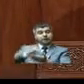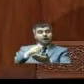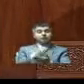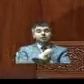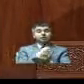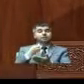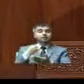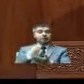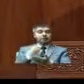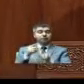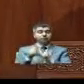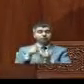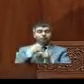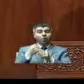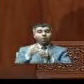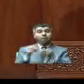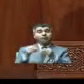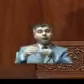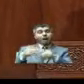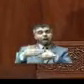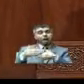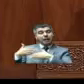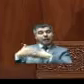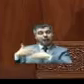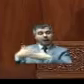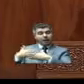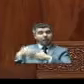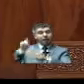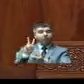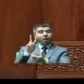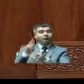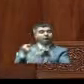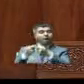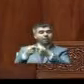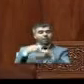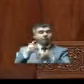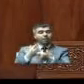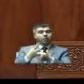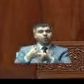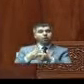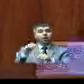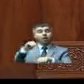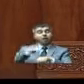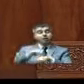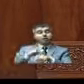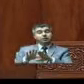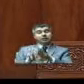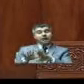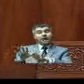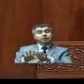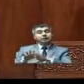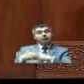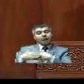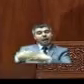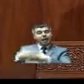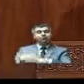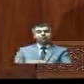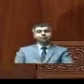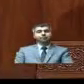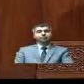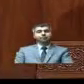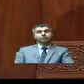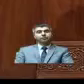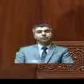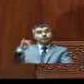إقامة مستشفيين عسكريين ميدانيين بكل من إقليم شيشاوة بالجامعة القروية للعزيزة